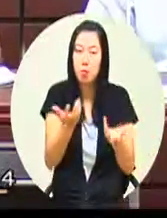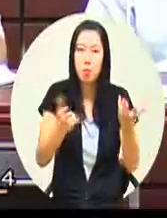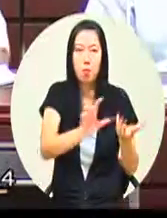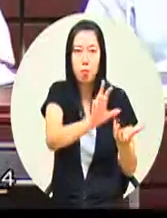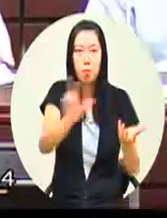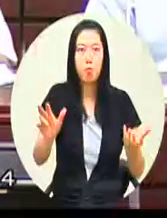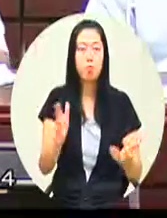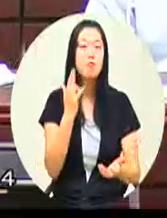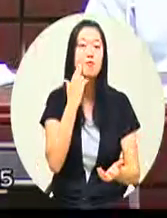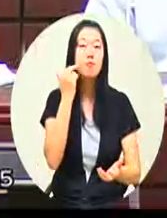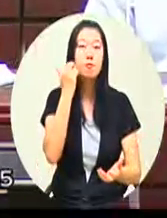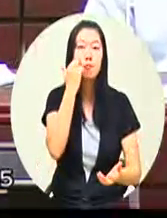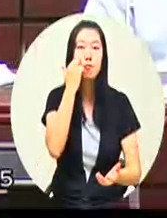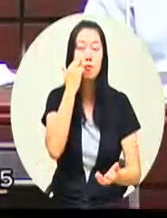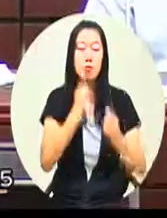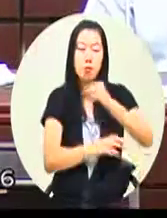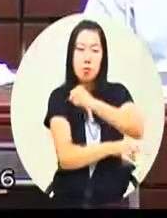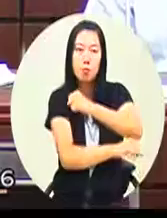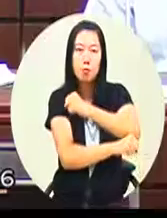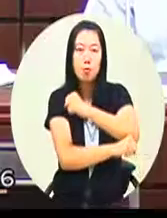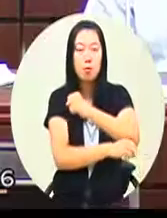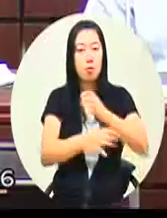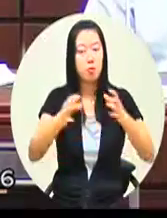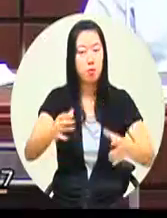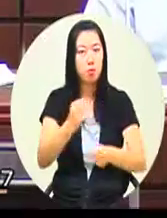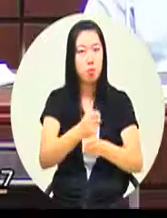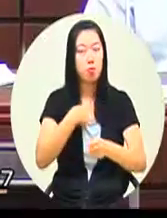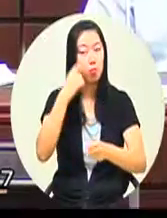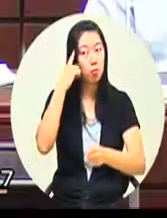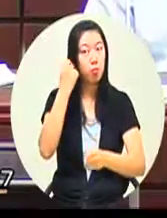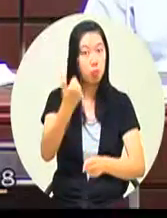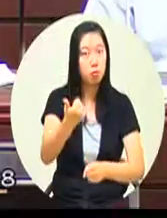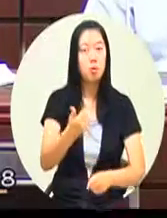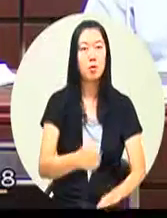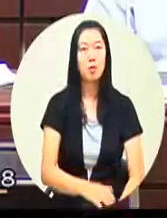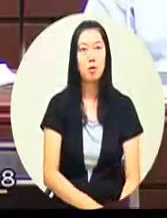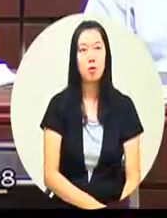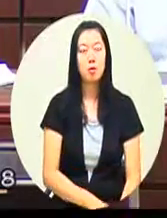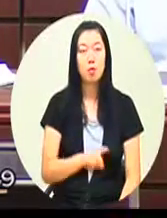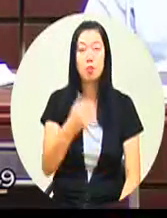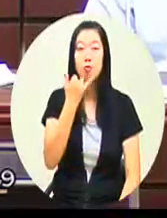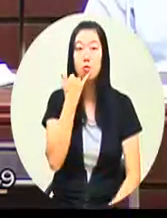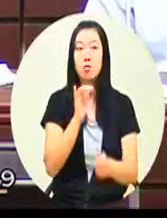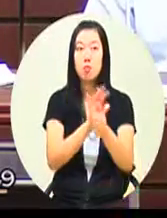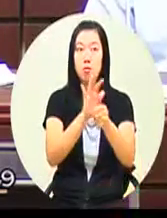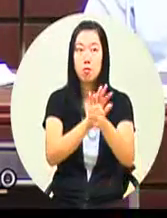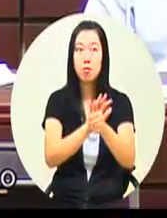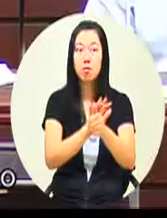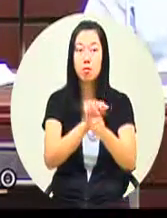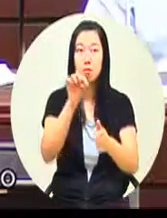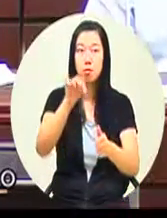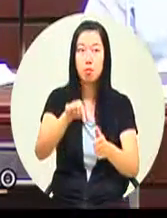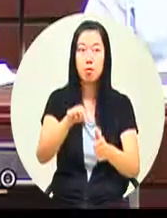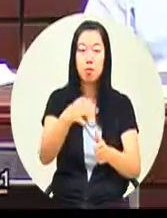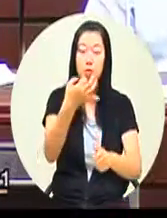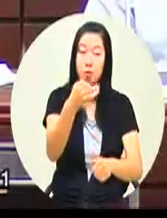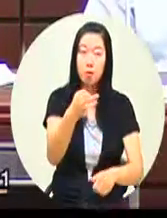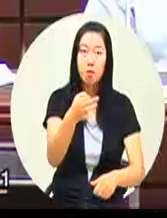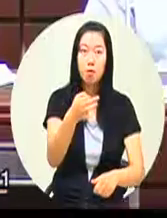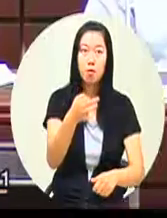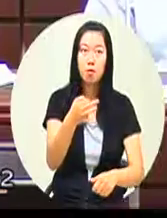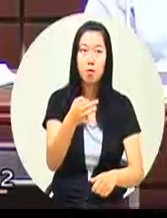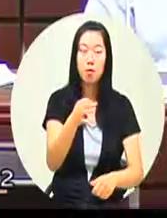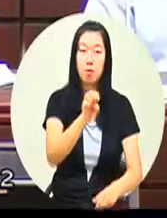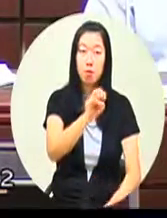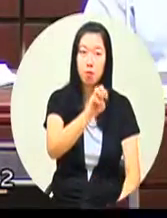结构的建造，这个很好、哦。这个因为怎样，除了说可以说农把那个价钱本来从350调